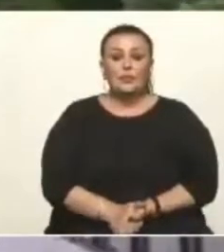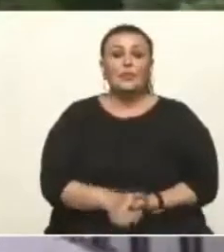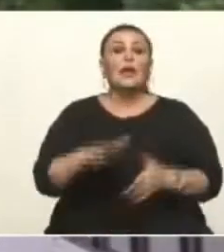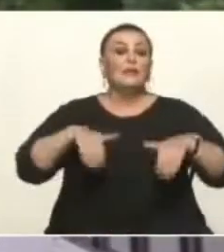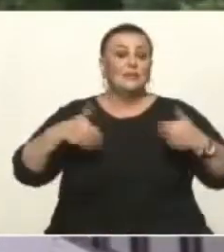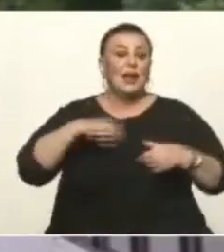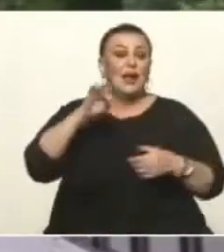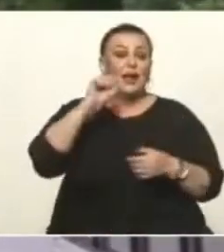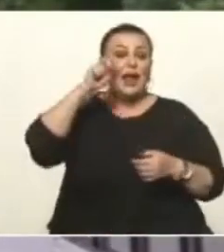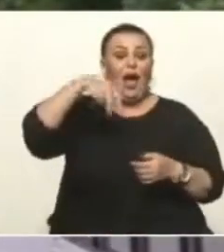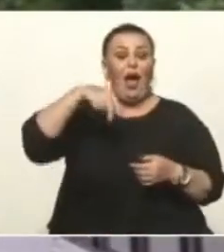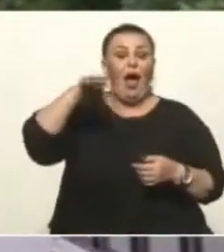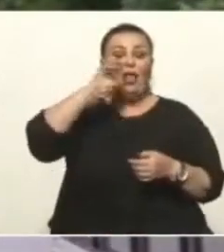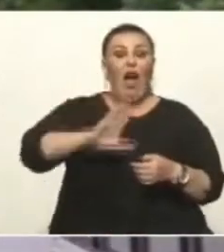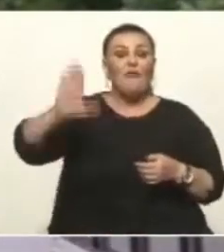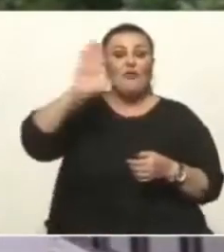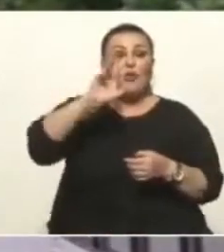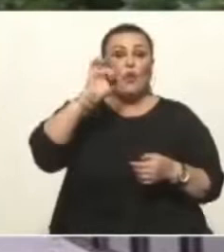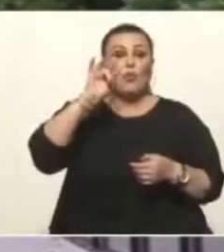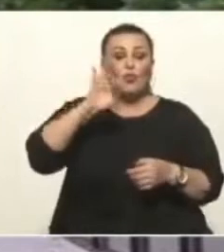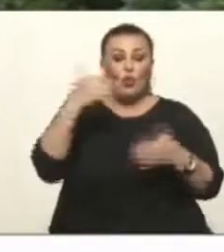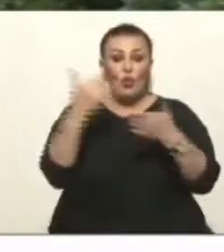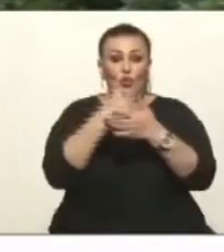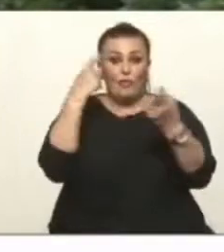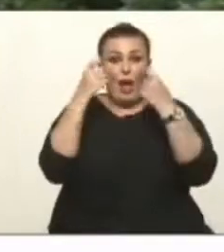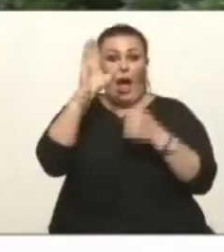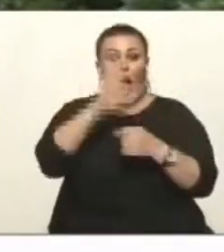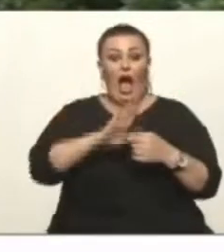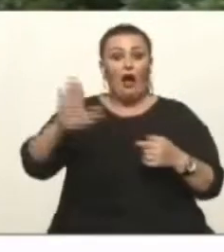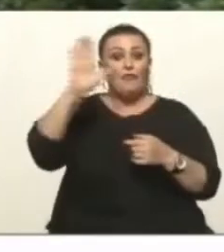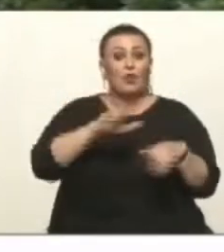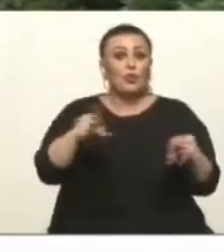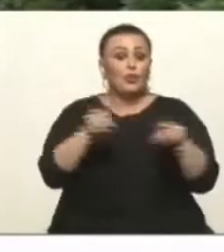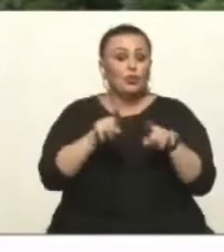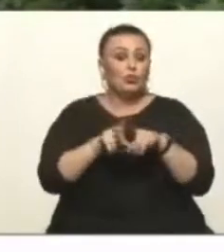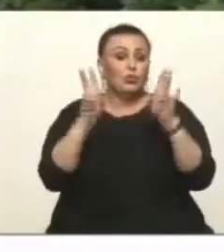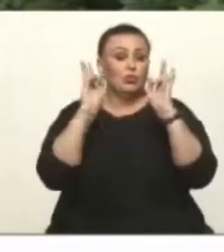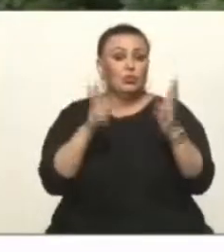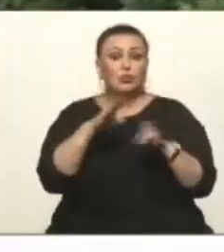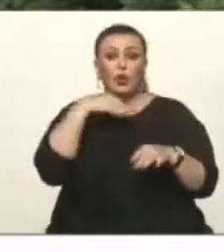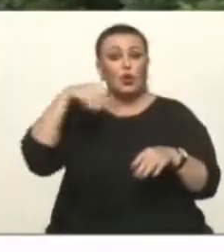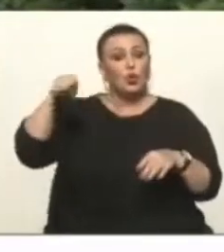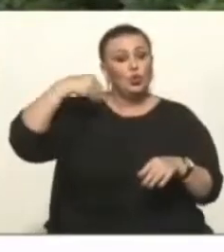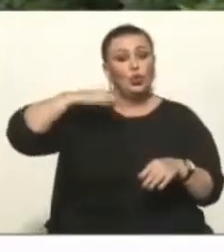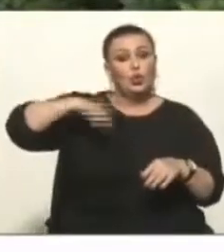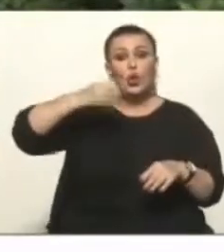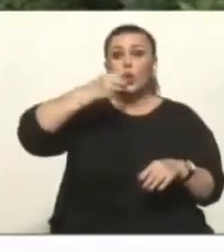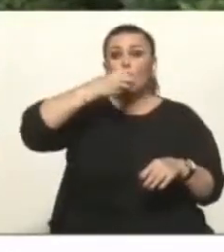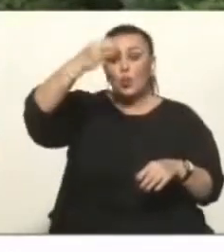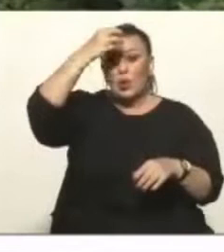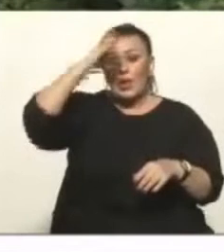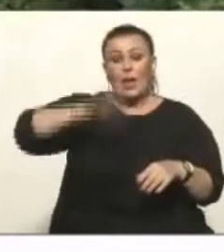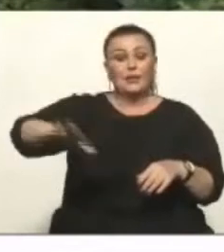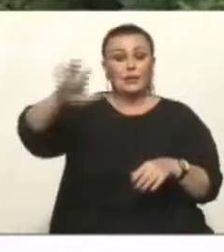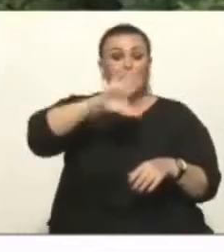Vaxtınız xeyir, Realın Avropa Bürosu xəbər verir. Avropada təbii fəlakətlər səngimək bilmir. Türkiyədən sonra Yunanıstanda